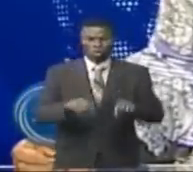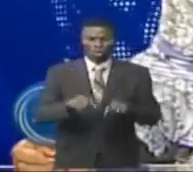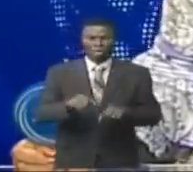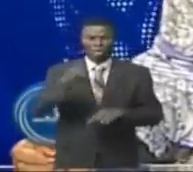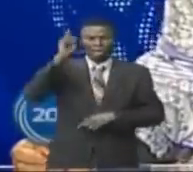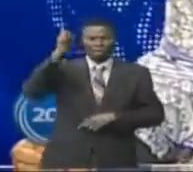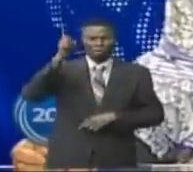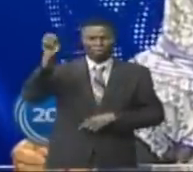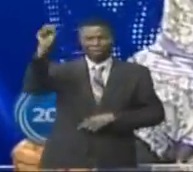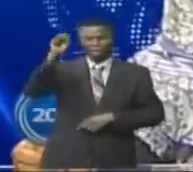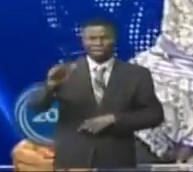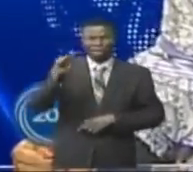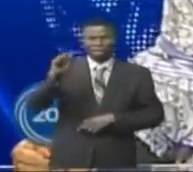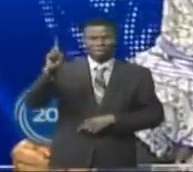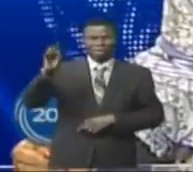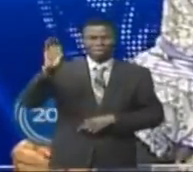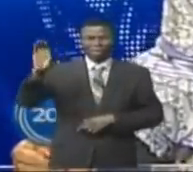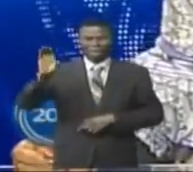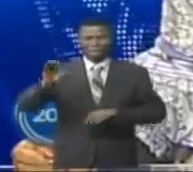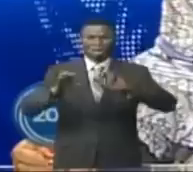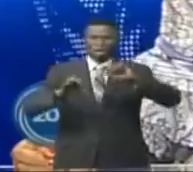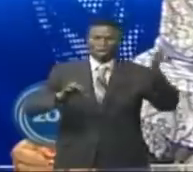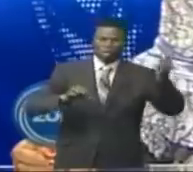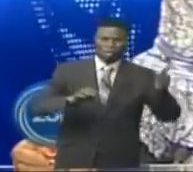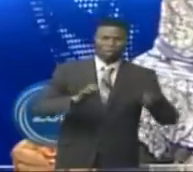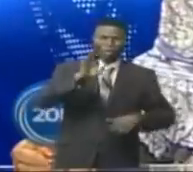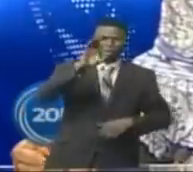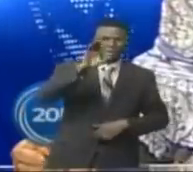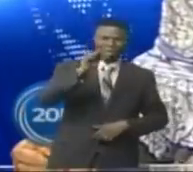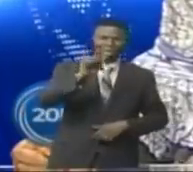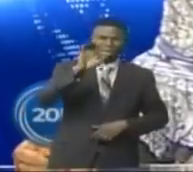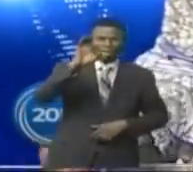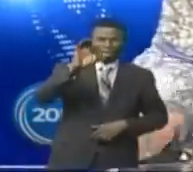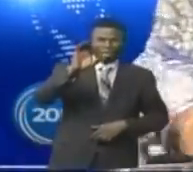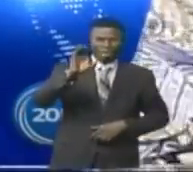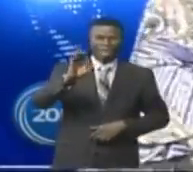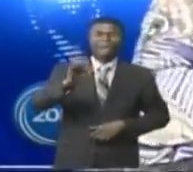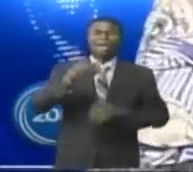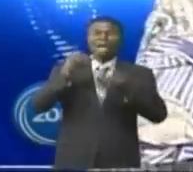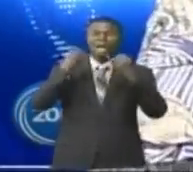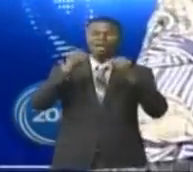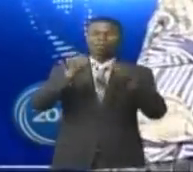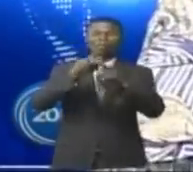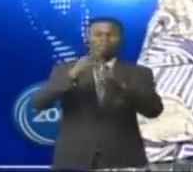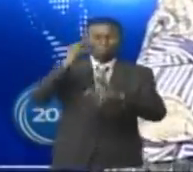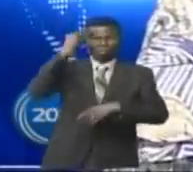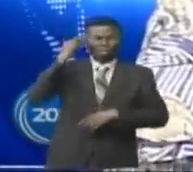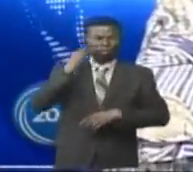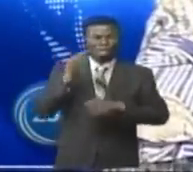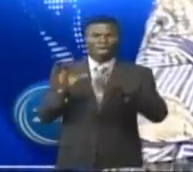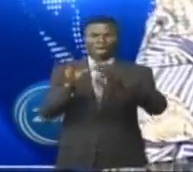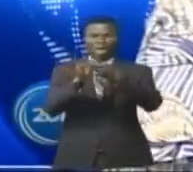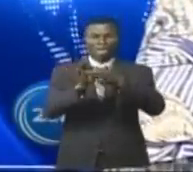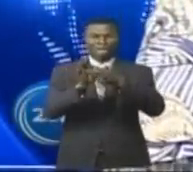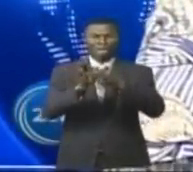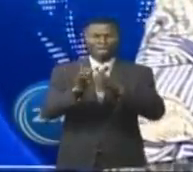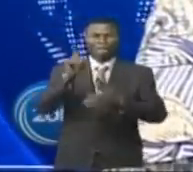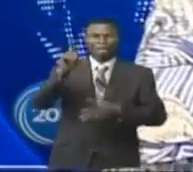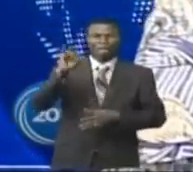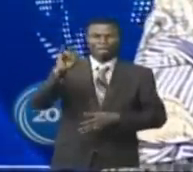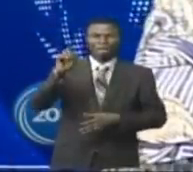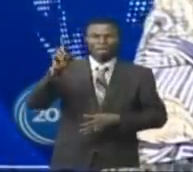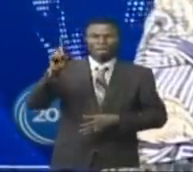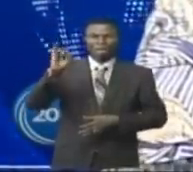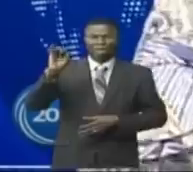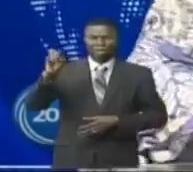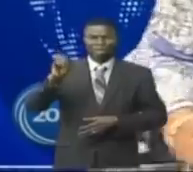la SADC et l'autre de la CEAC. On en veut pour preuve les affirmations du ministre de la Coopération, Didier Banzenga.